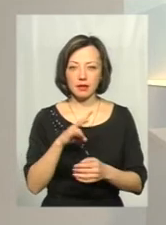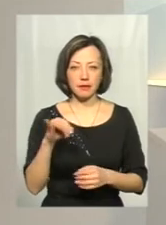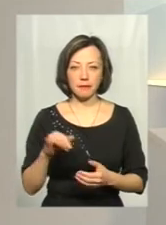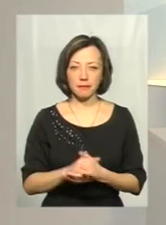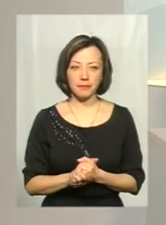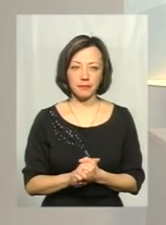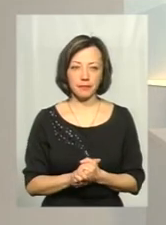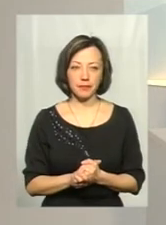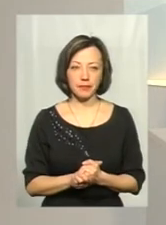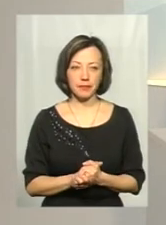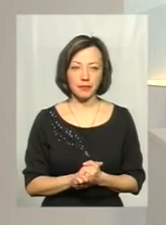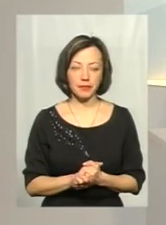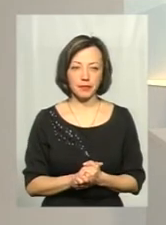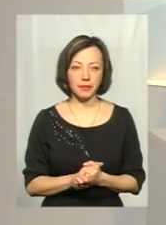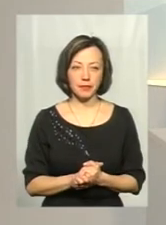А нагадайте.